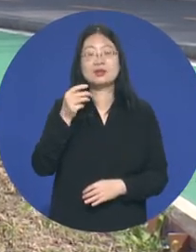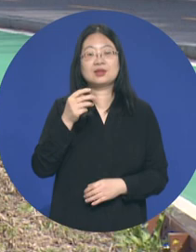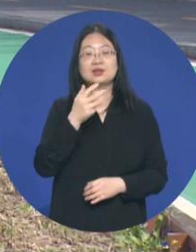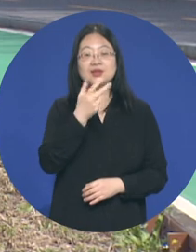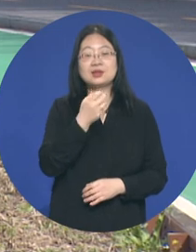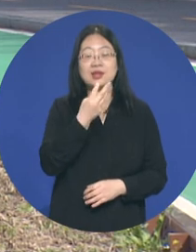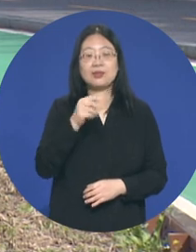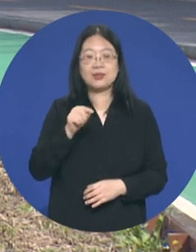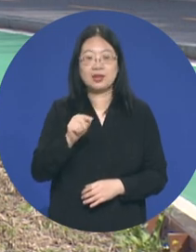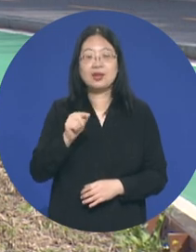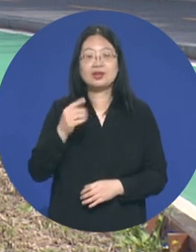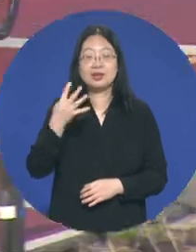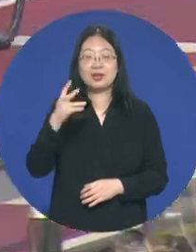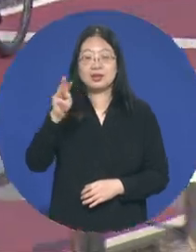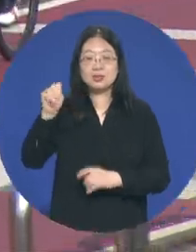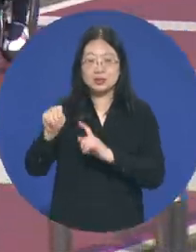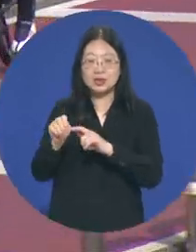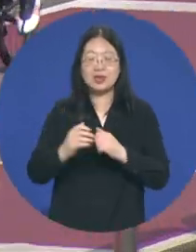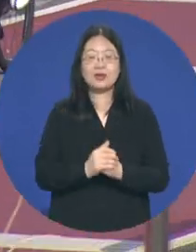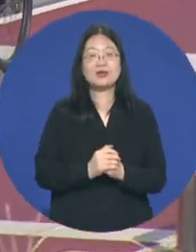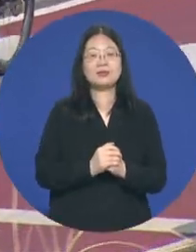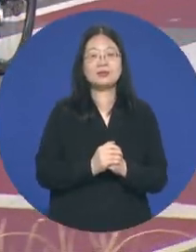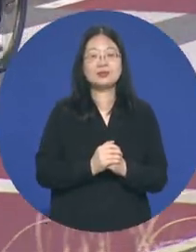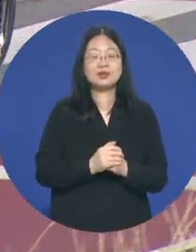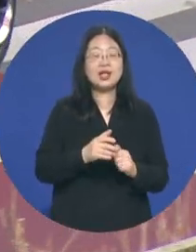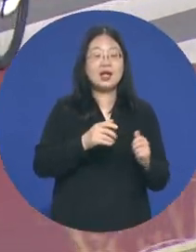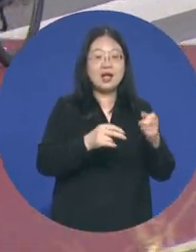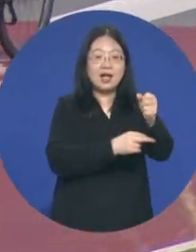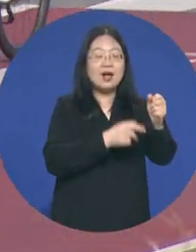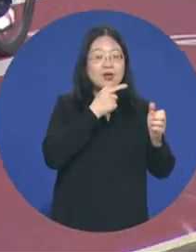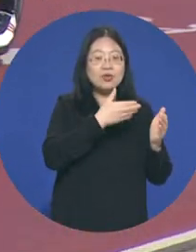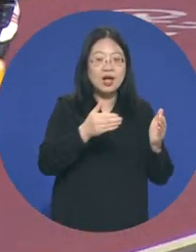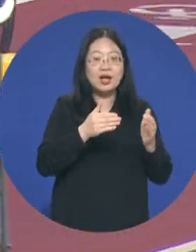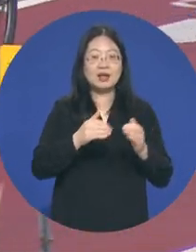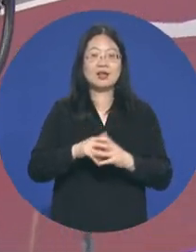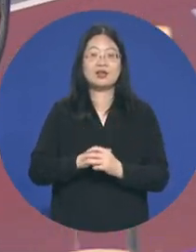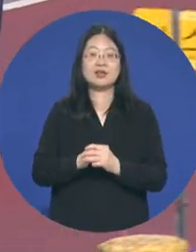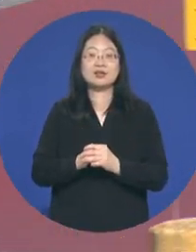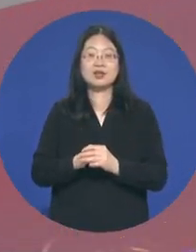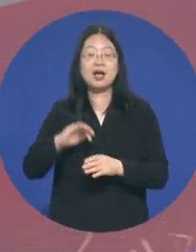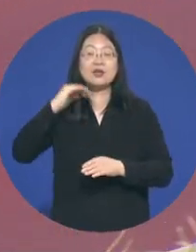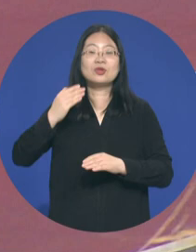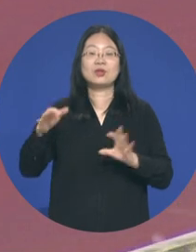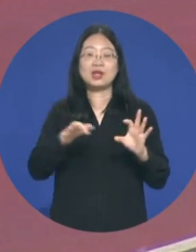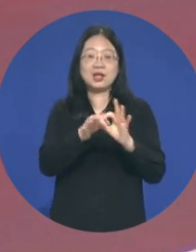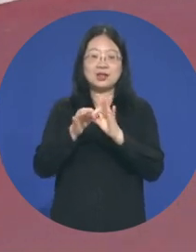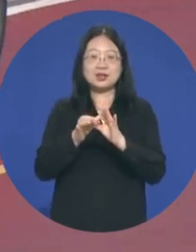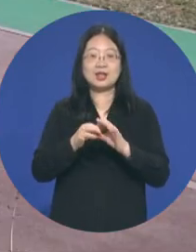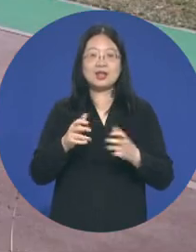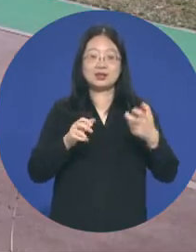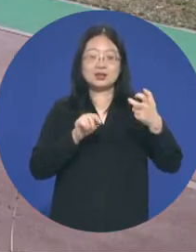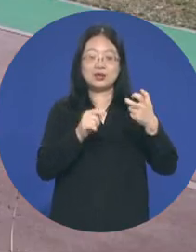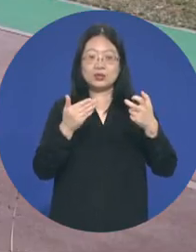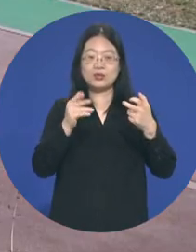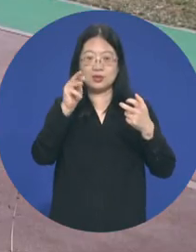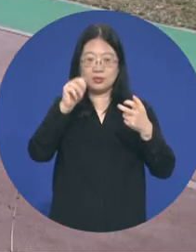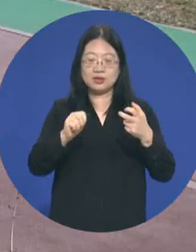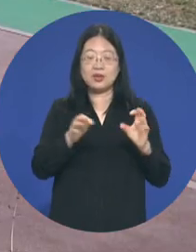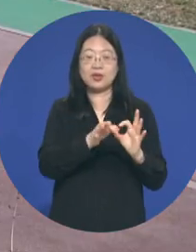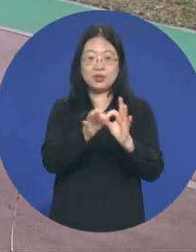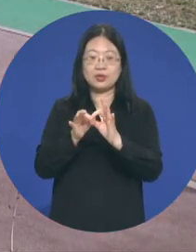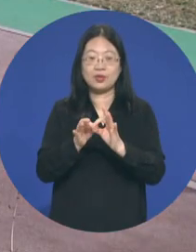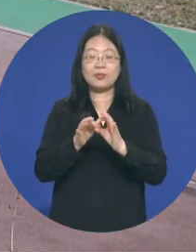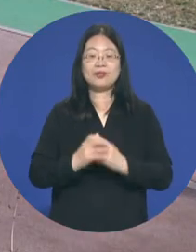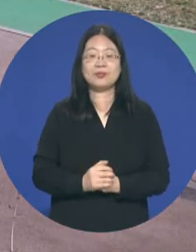왕숙천 의정부 중천 연결하는 순환 하천길 7.9km 연결됩니다 돈는